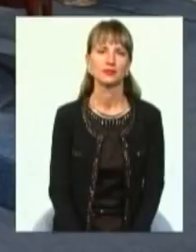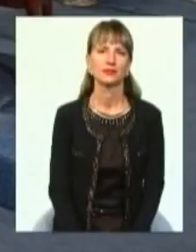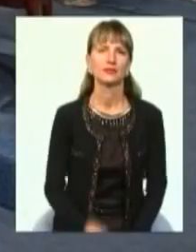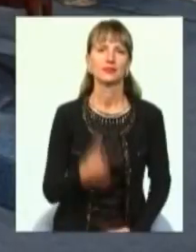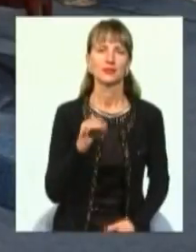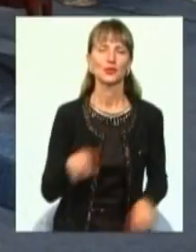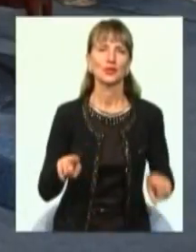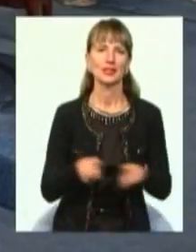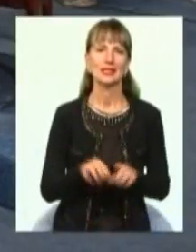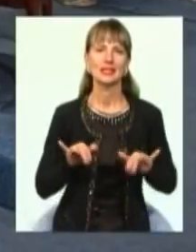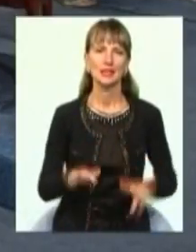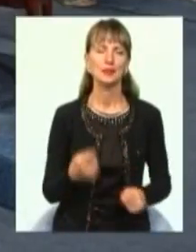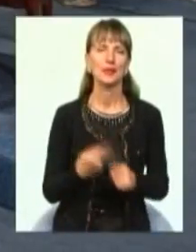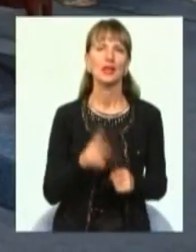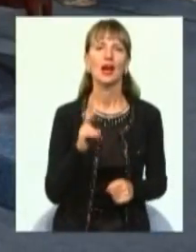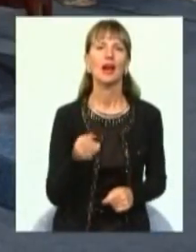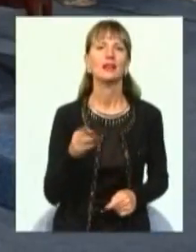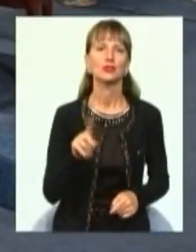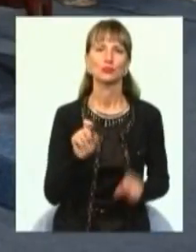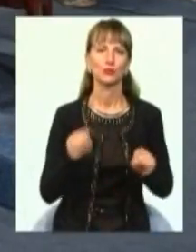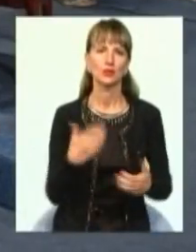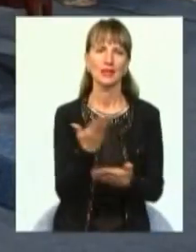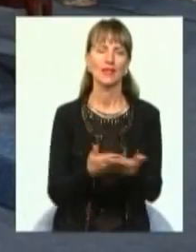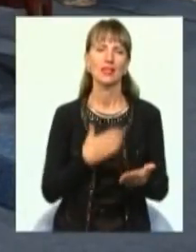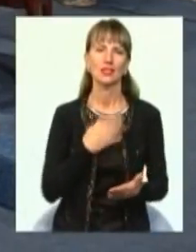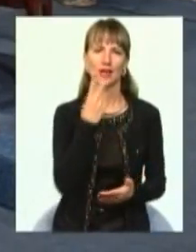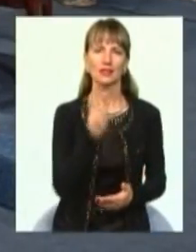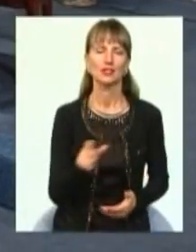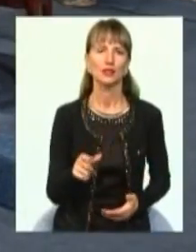Ну, от такі от справи. Тож, Катю, що ти можеш порадити нашим глядачам?